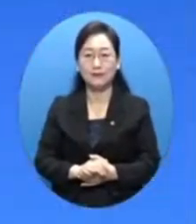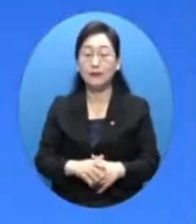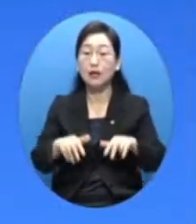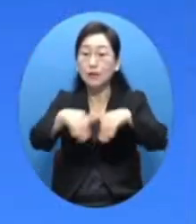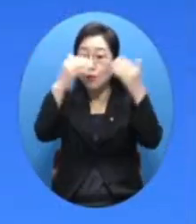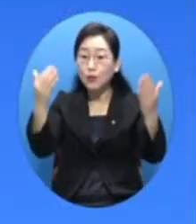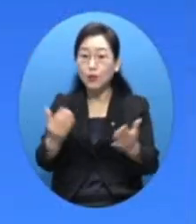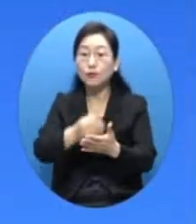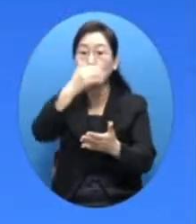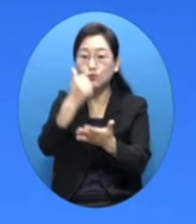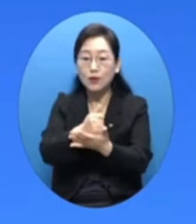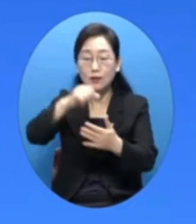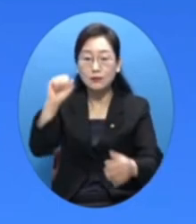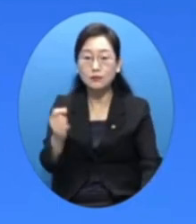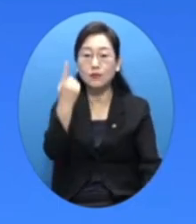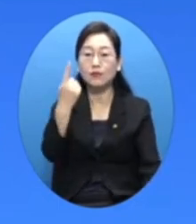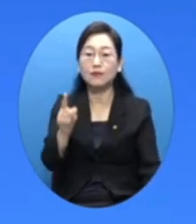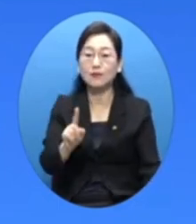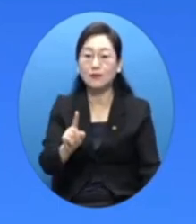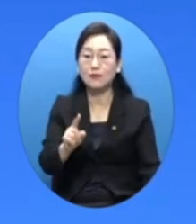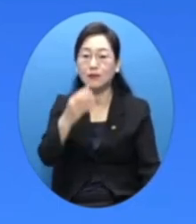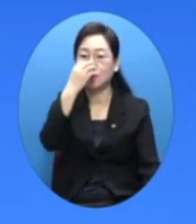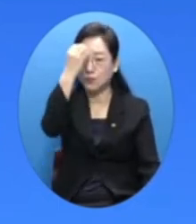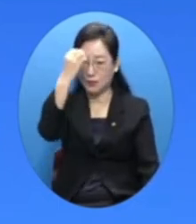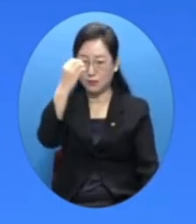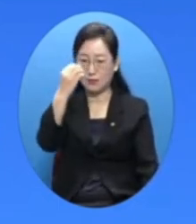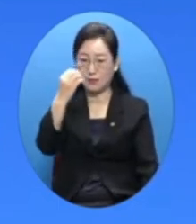모든 죄의 근원이 교만입니다.